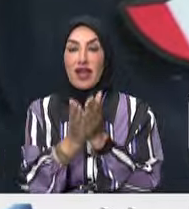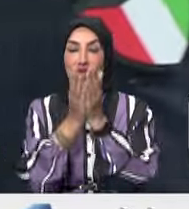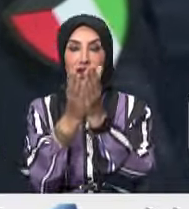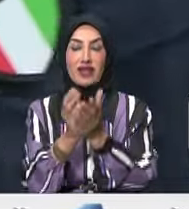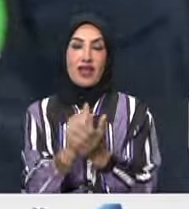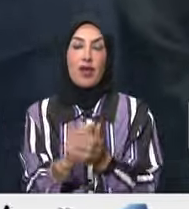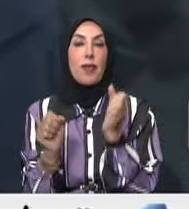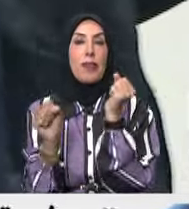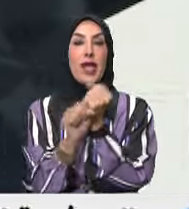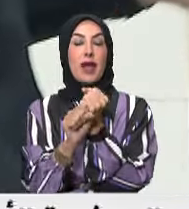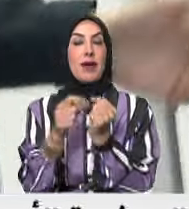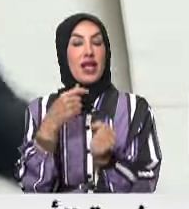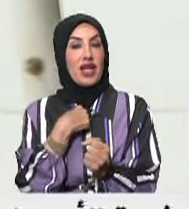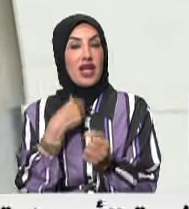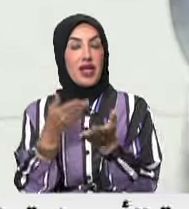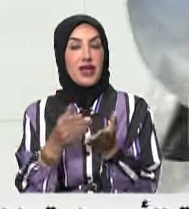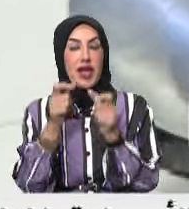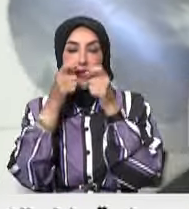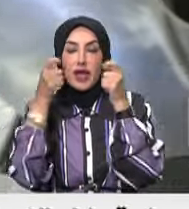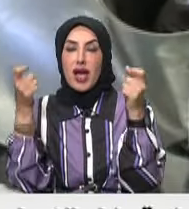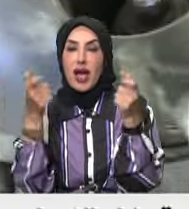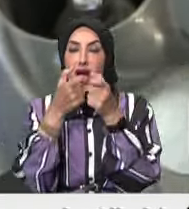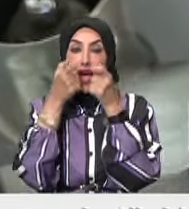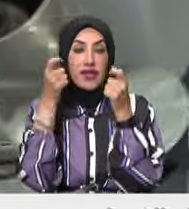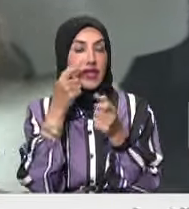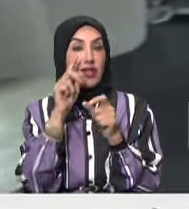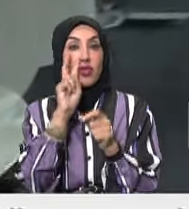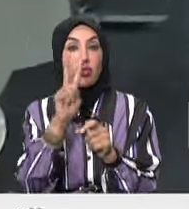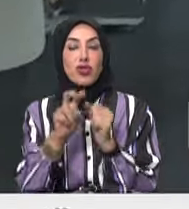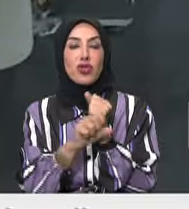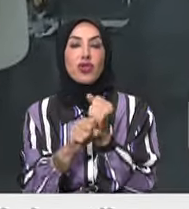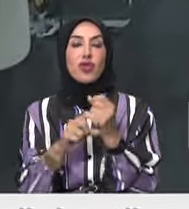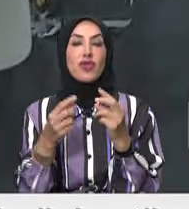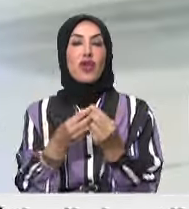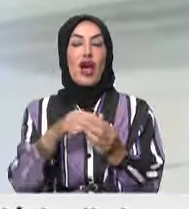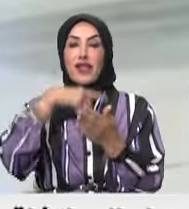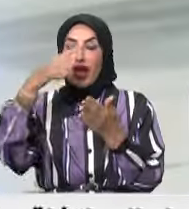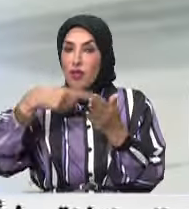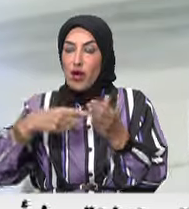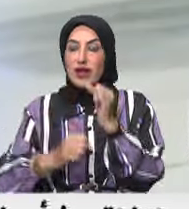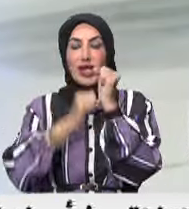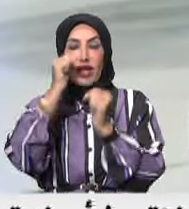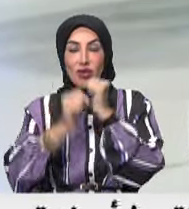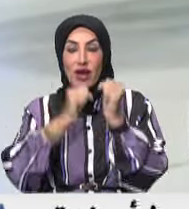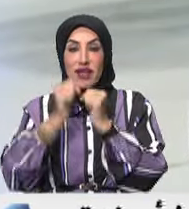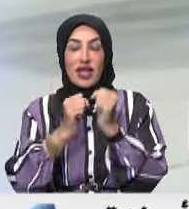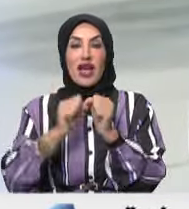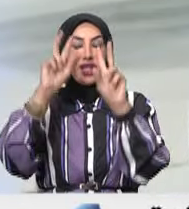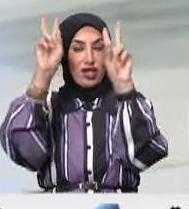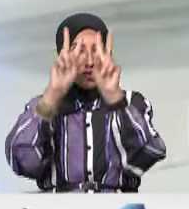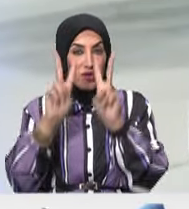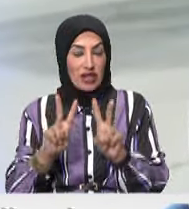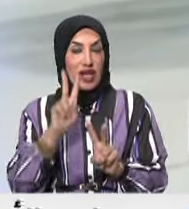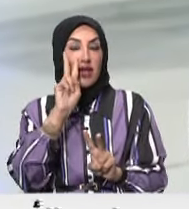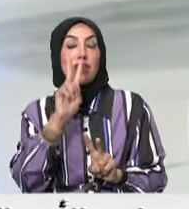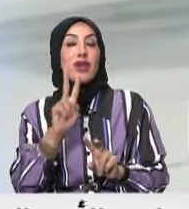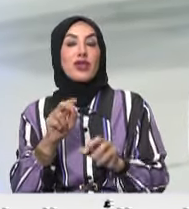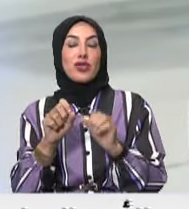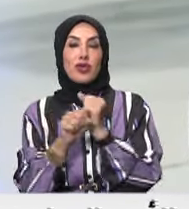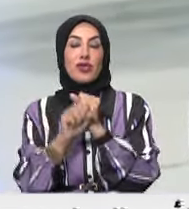الاعمال التي نقوم بها هي فحص شامل للهيكل والمحركات ومعدات الكهرباء واجهزه